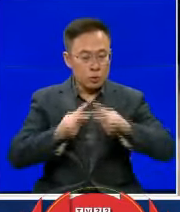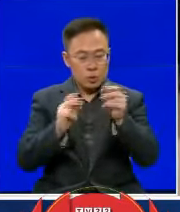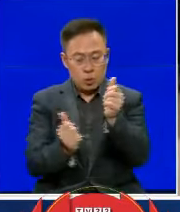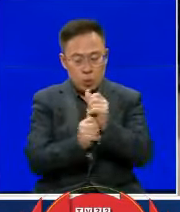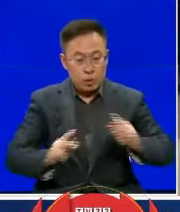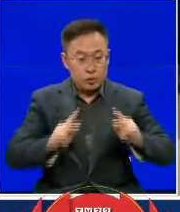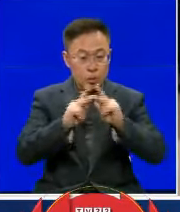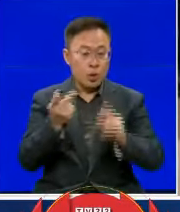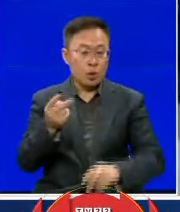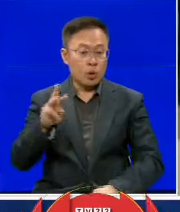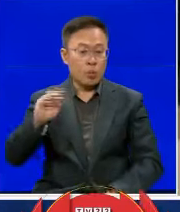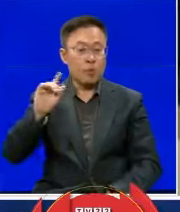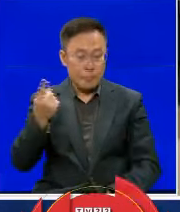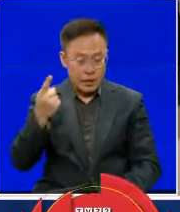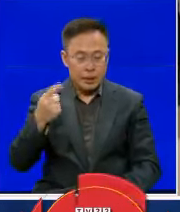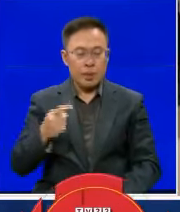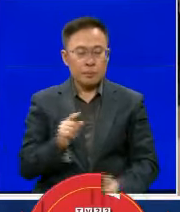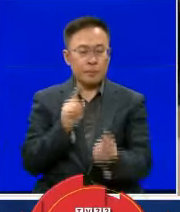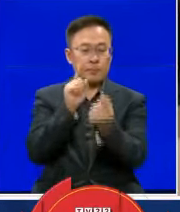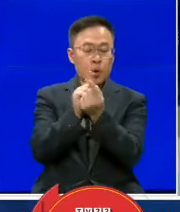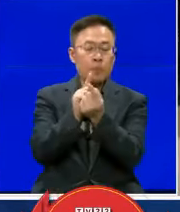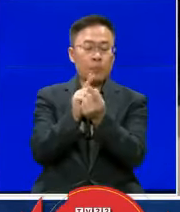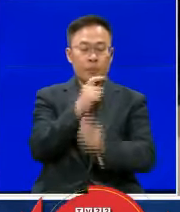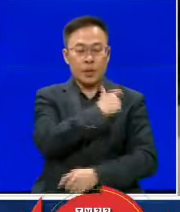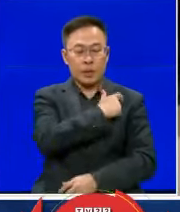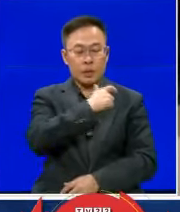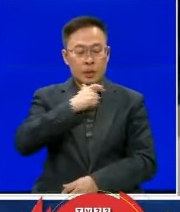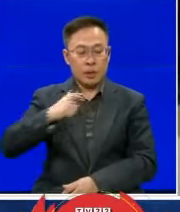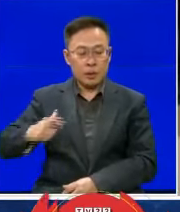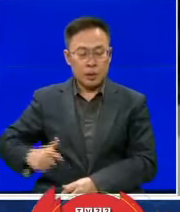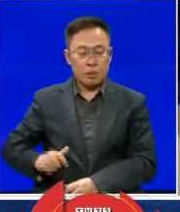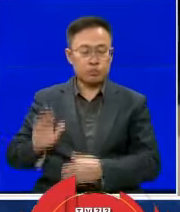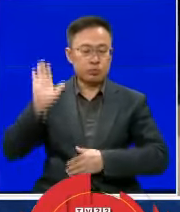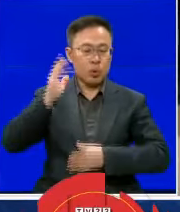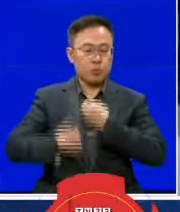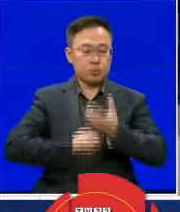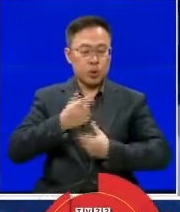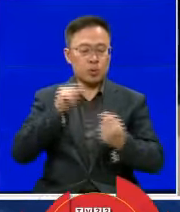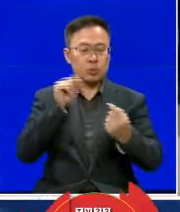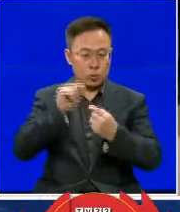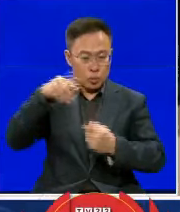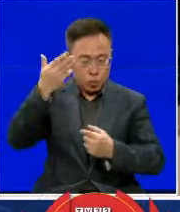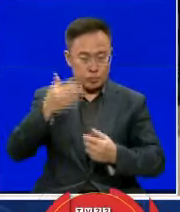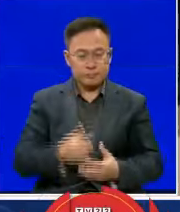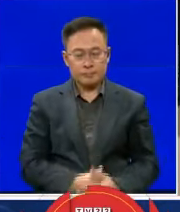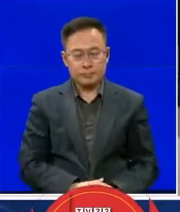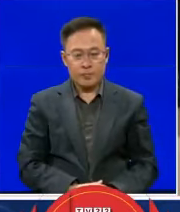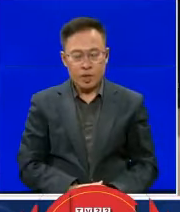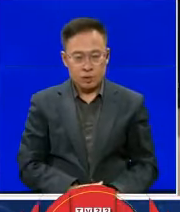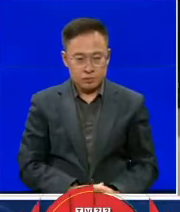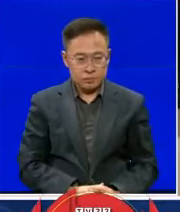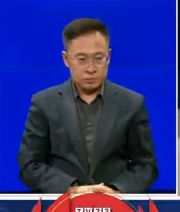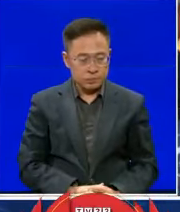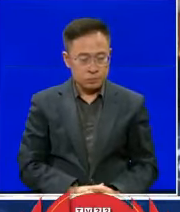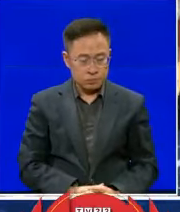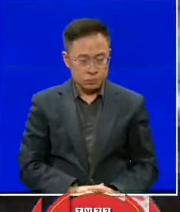ถ้ามีการประชุมครมจะมีการย้ายอธิบดีกรมโรงงานอุตสาหกรรมหรือไม่เนี่ยนะครับอันนี้เป็นผู้สื่อข่าวครับจาก